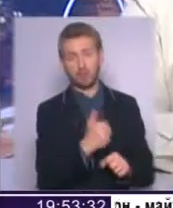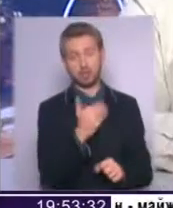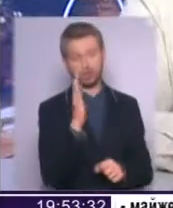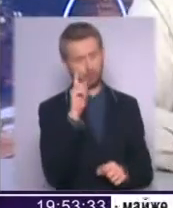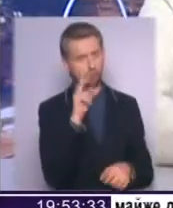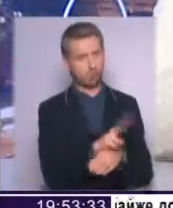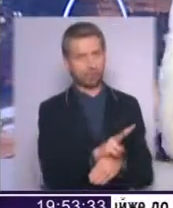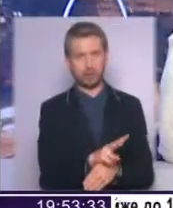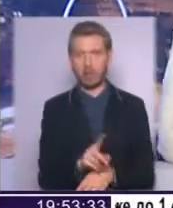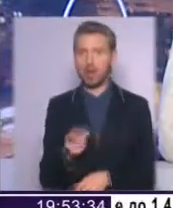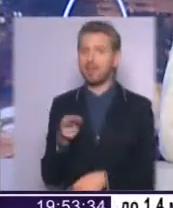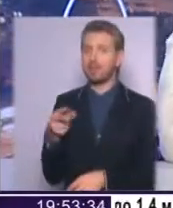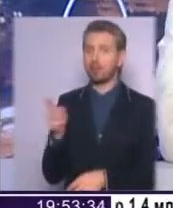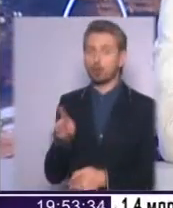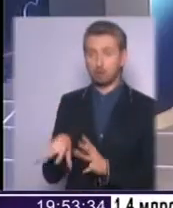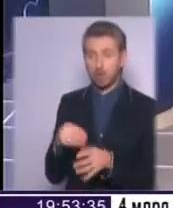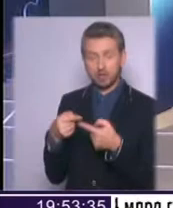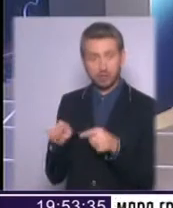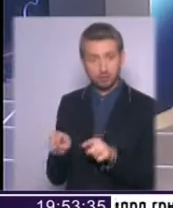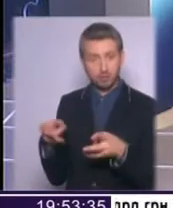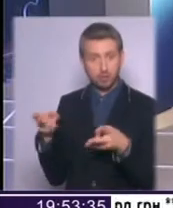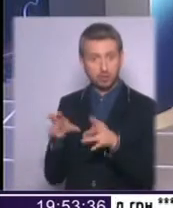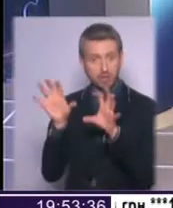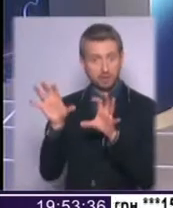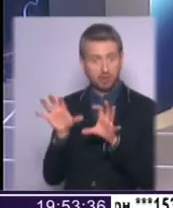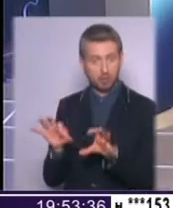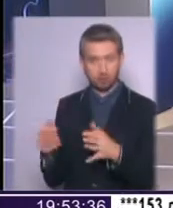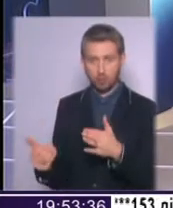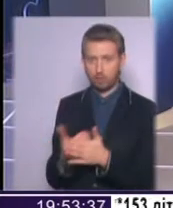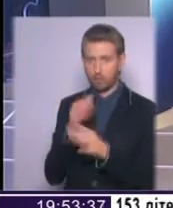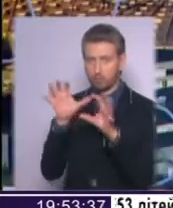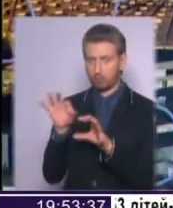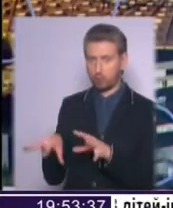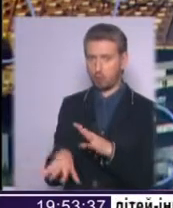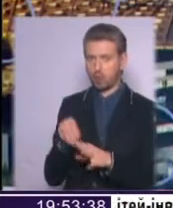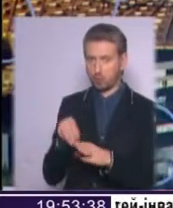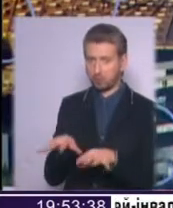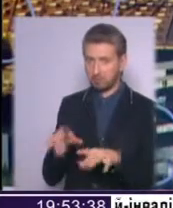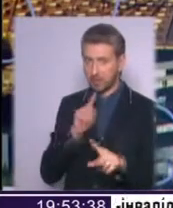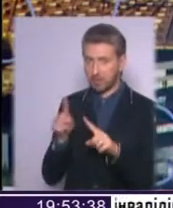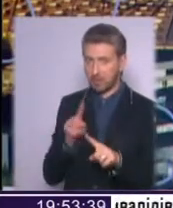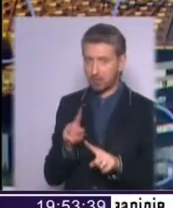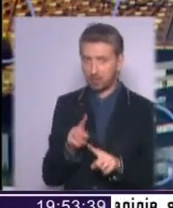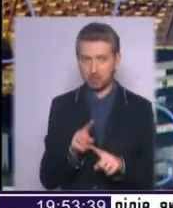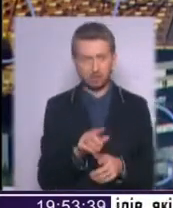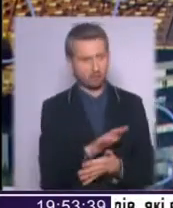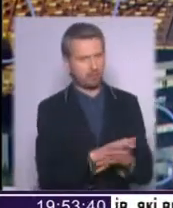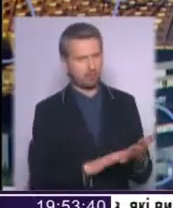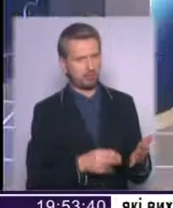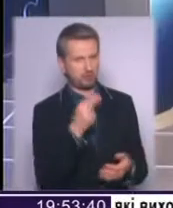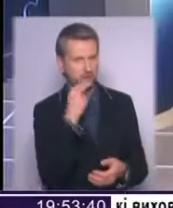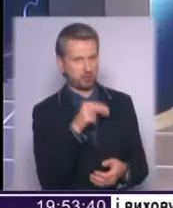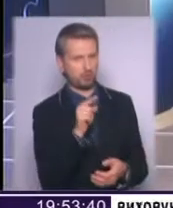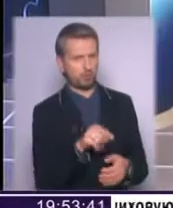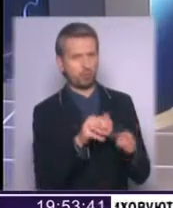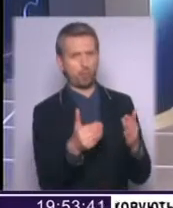обдурювати. Ну, але для того, щоб обрати інших, потрібен закон про новий закон про вибори місцевих рад. Ні, вибачте, ну при чому тут новий закон про